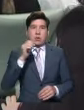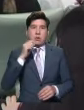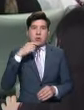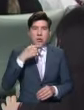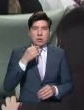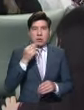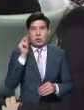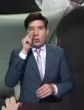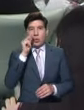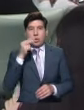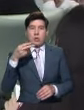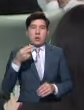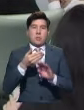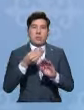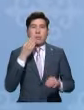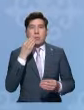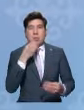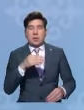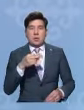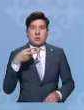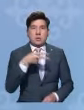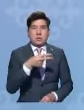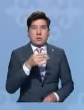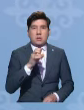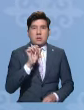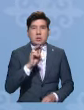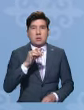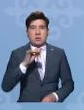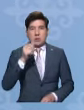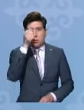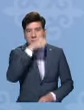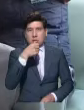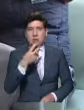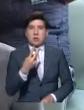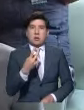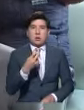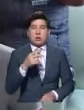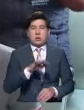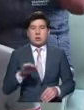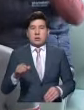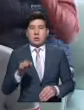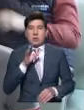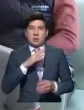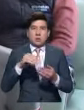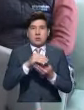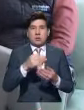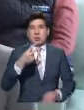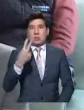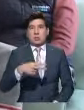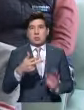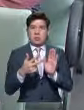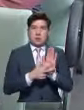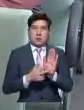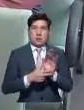меңгерген. Соңғы екі жылда Таиландпен шекаралас аумақта 200-ге жуық жерлесіміз құлдықта табылған, елшіліктің көмегімен 28 адам